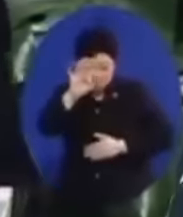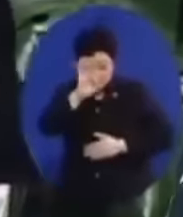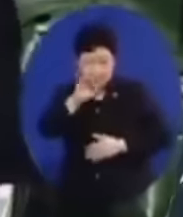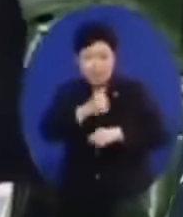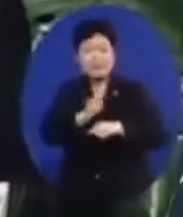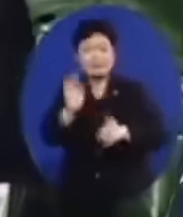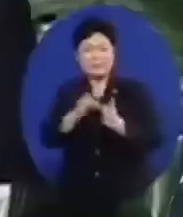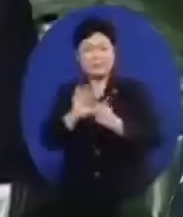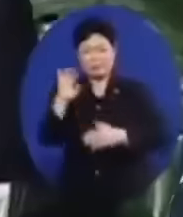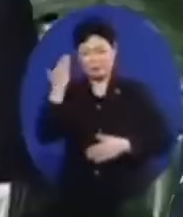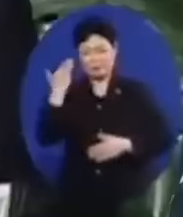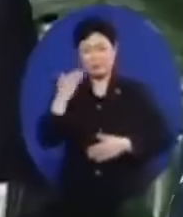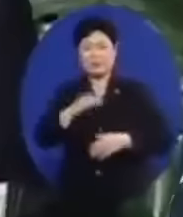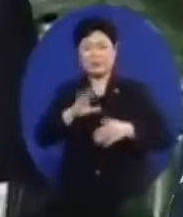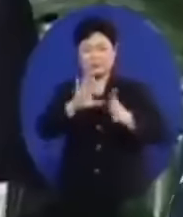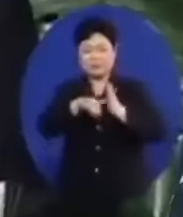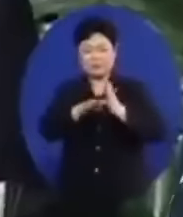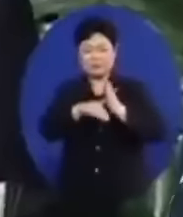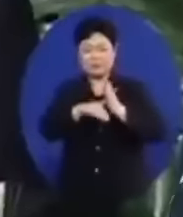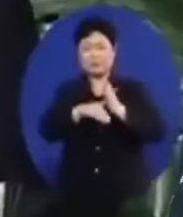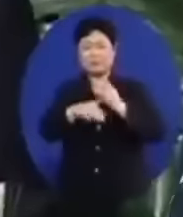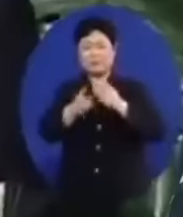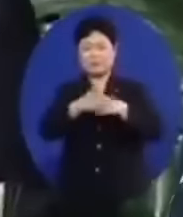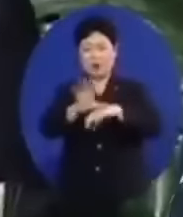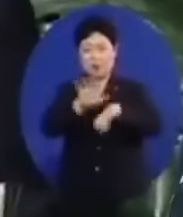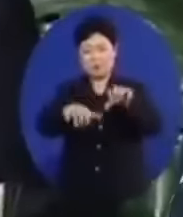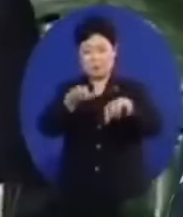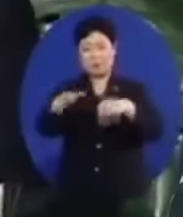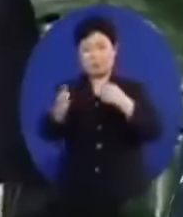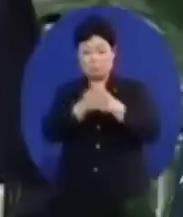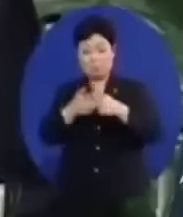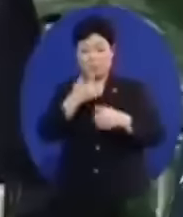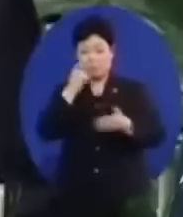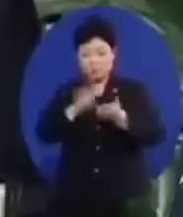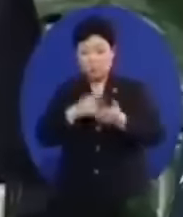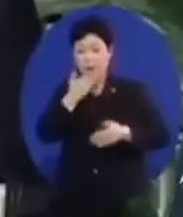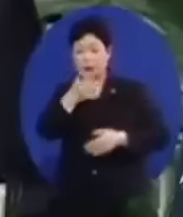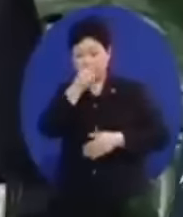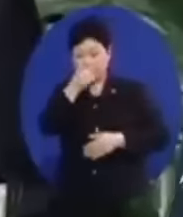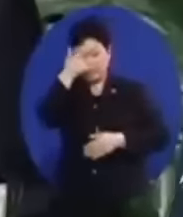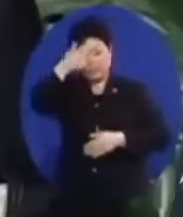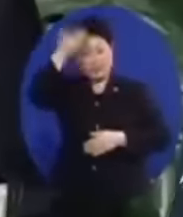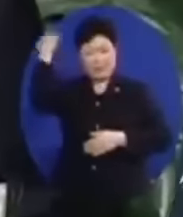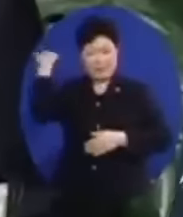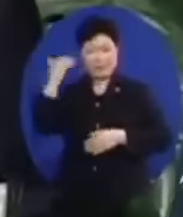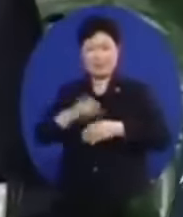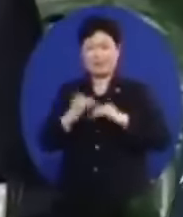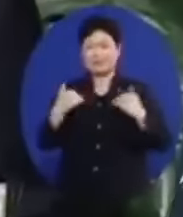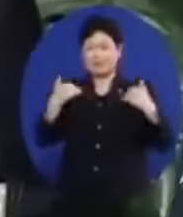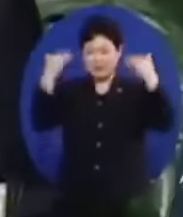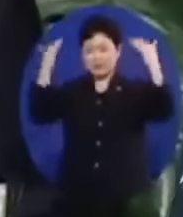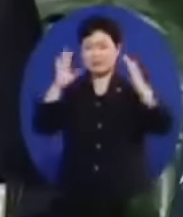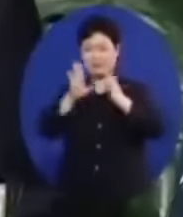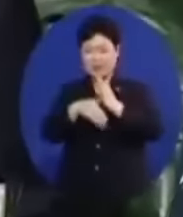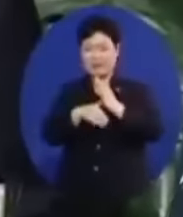요 사이는 세월이 좋아서 컴퓨터를 가지고 쉽게 할 수 있지만은 우리 자라던 시대는